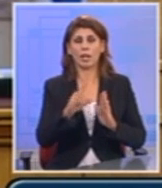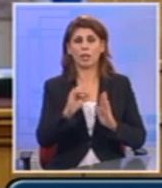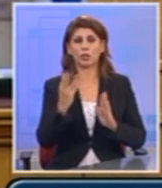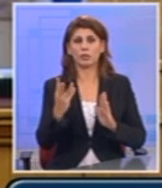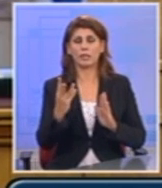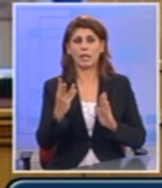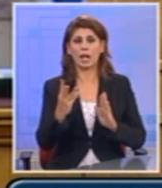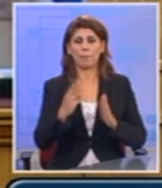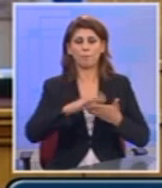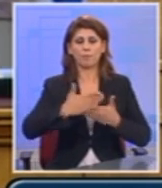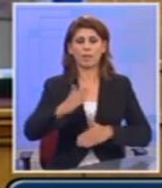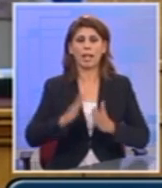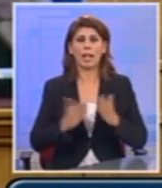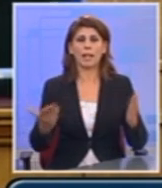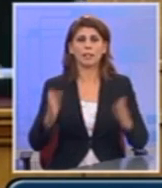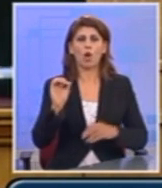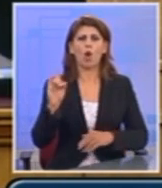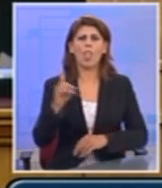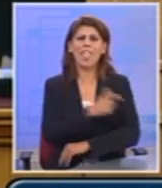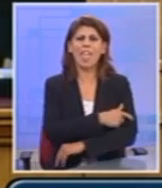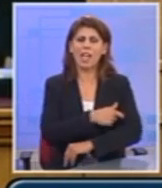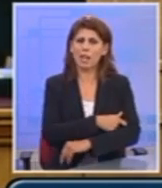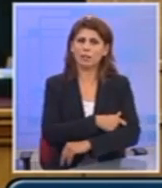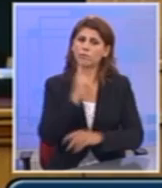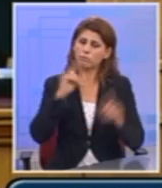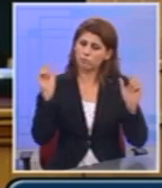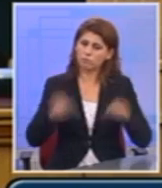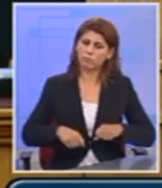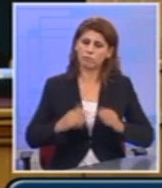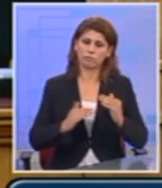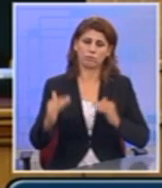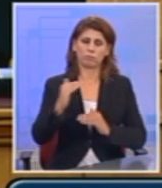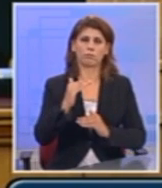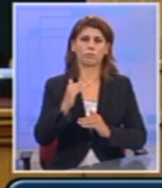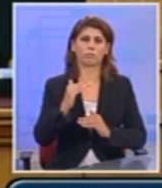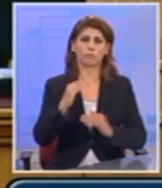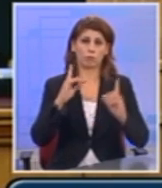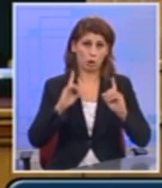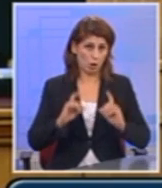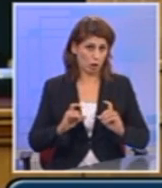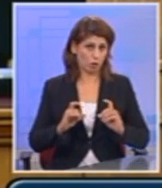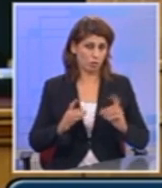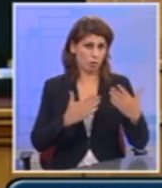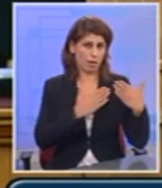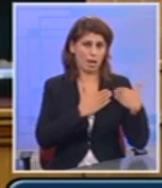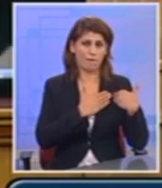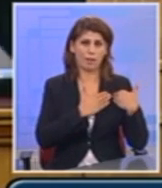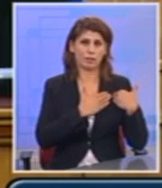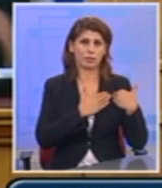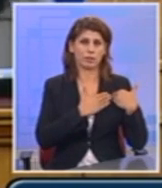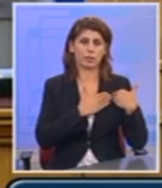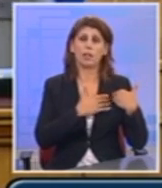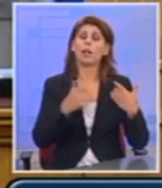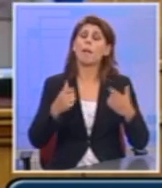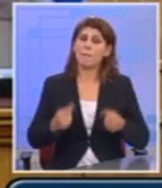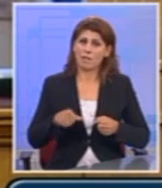χάρτας του οηε που επιβεβαιώνει την πρ την ανωτερότητα των υποχρεώσεων που αναλαμβάνει με